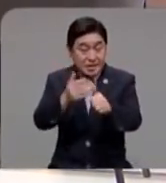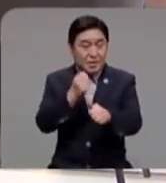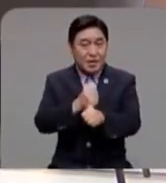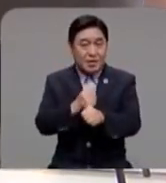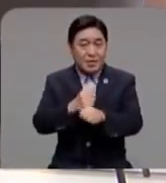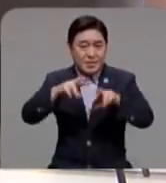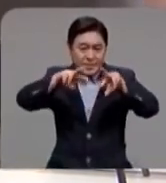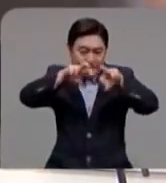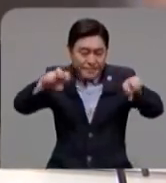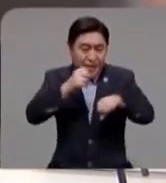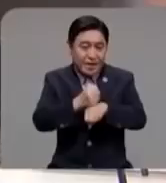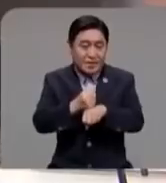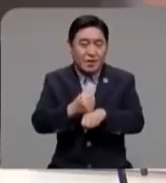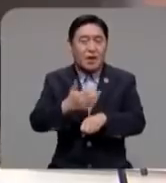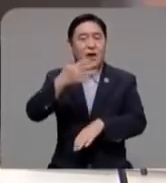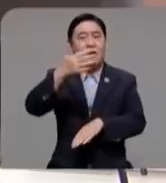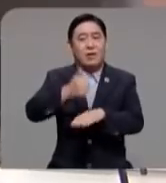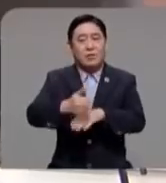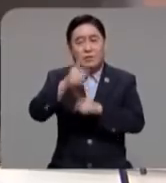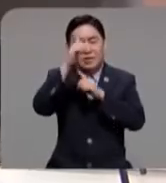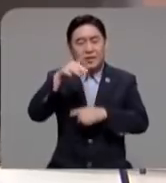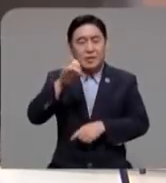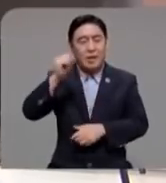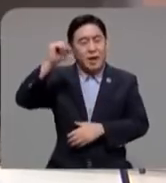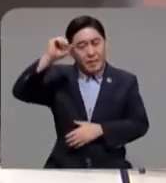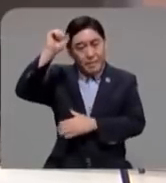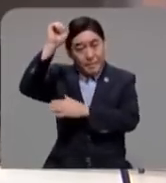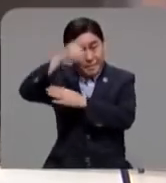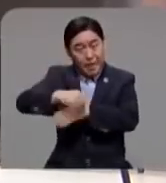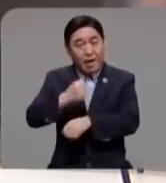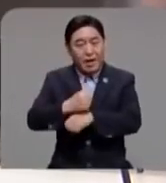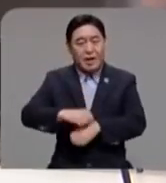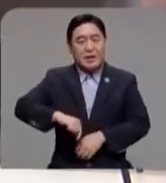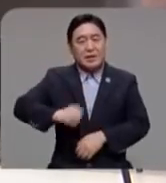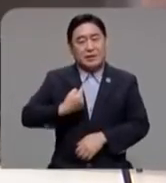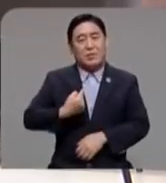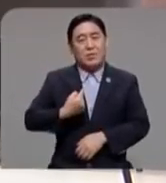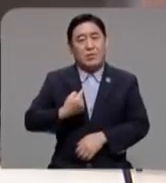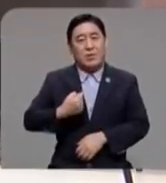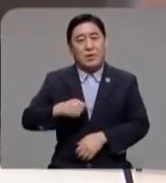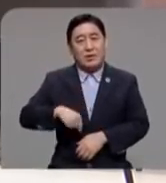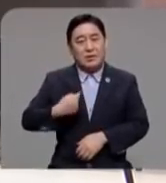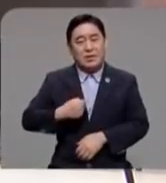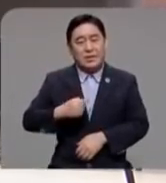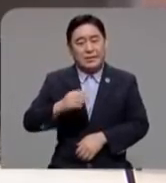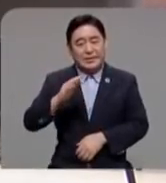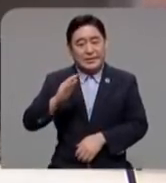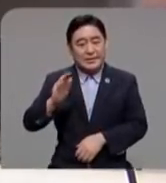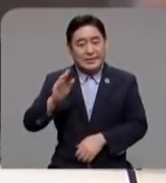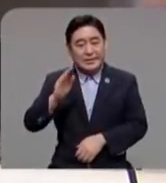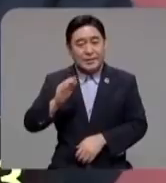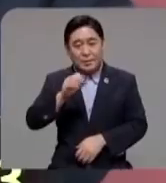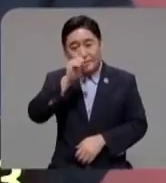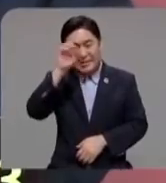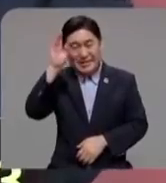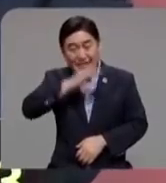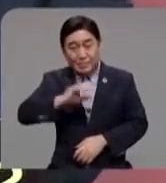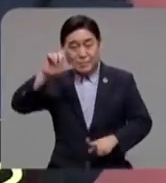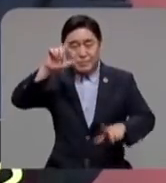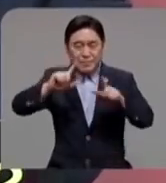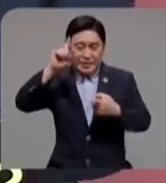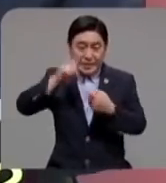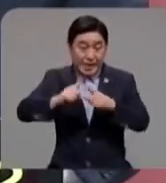던지고 파고들어서 결국 이재명이 인정을 하거나 아니면 스스로 더 안 좋은 모습을 국민에게 보이거나 하면서